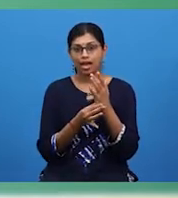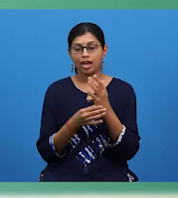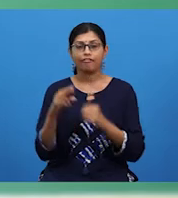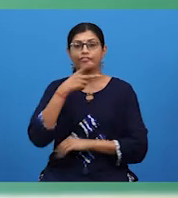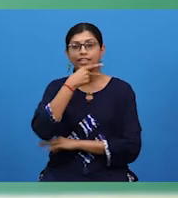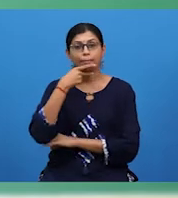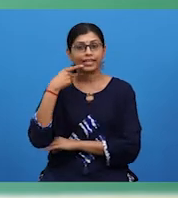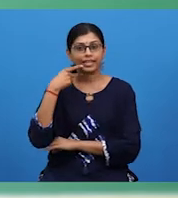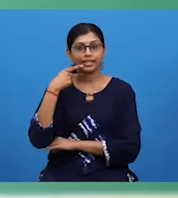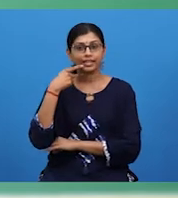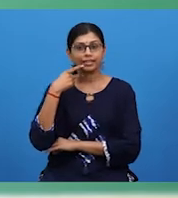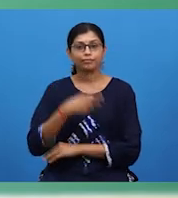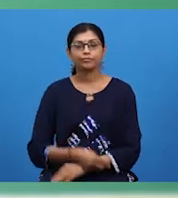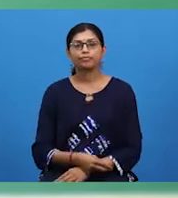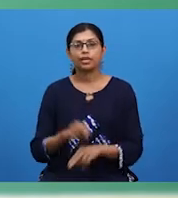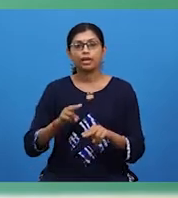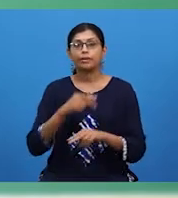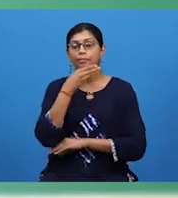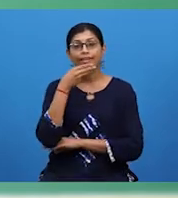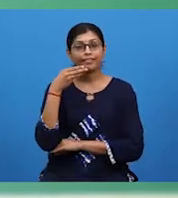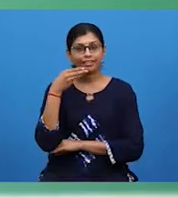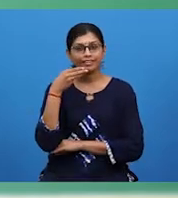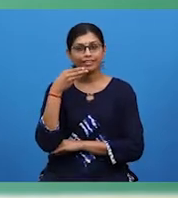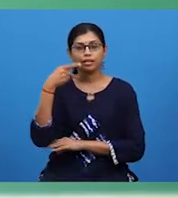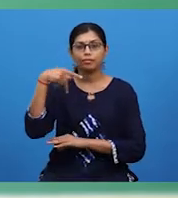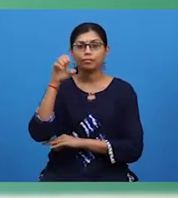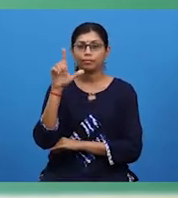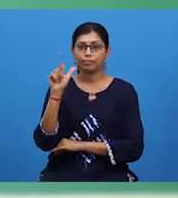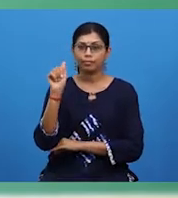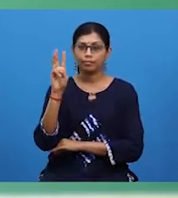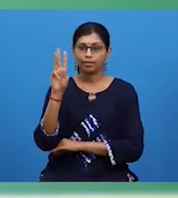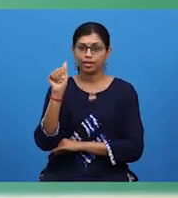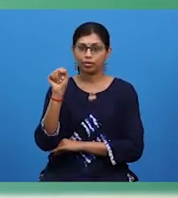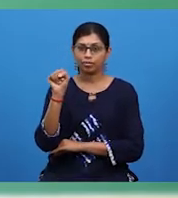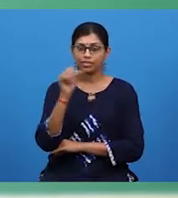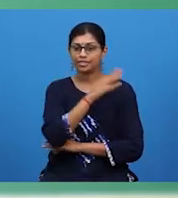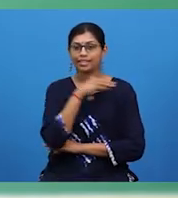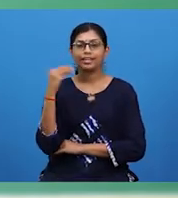vitamin, garam mineral, pelawas dan air.